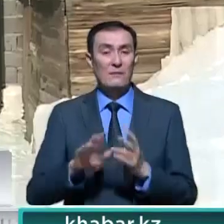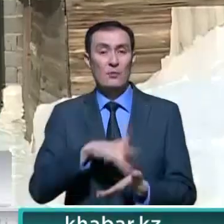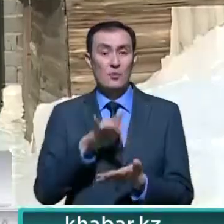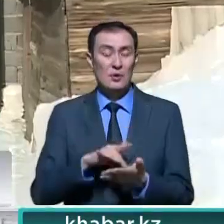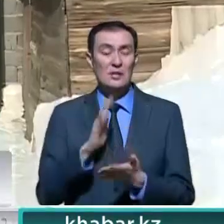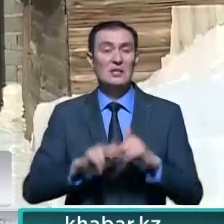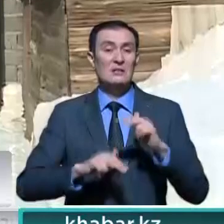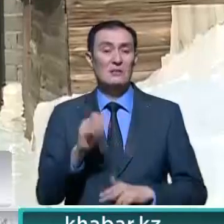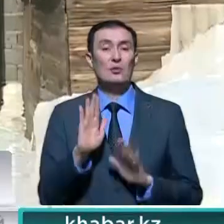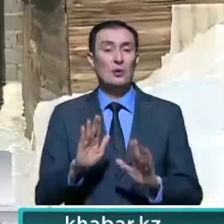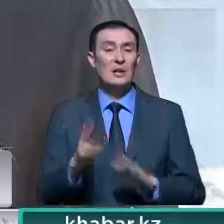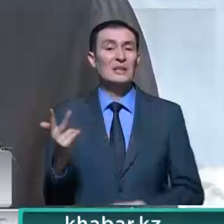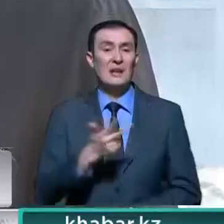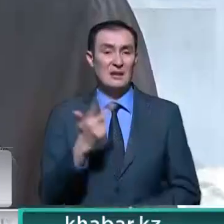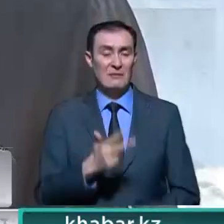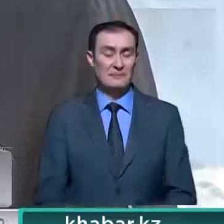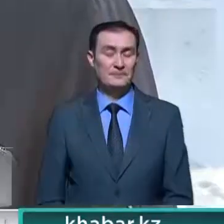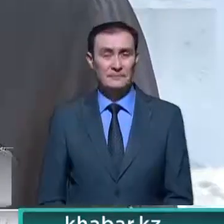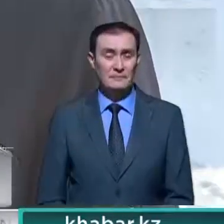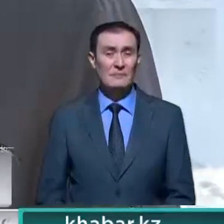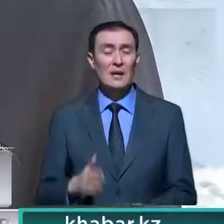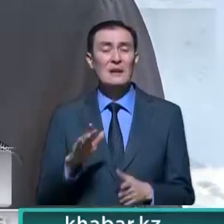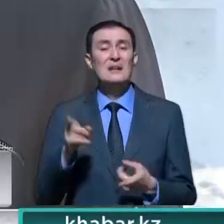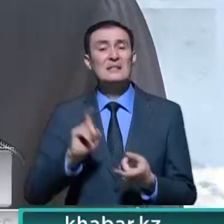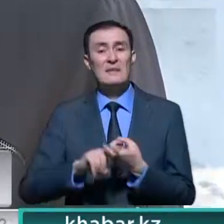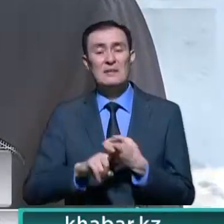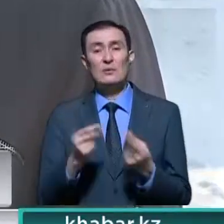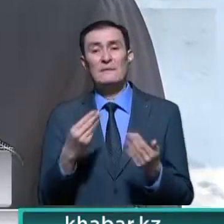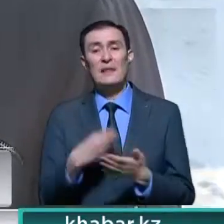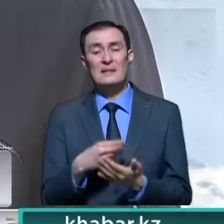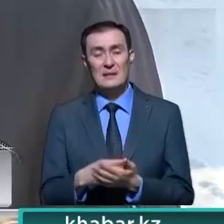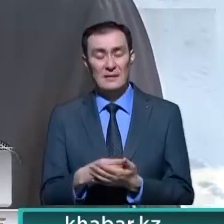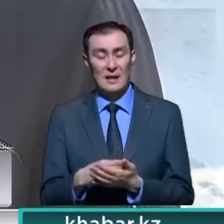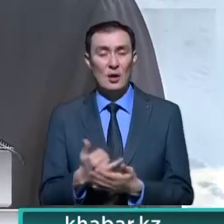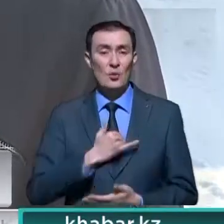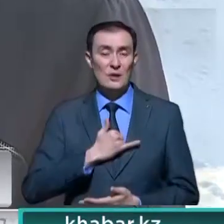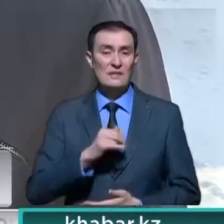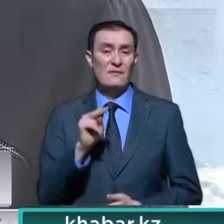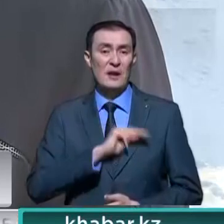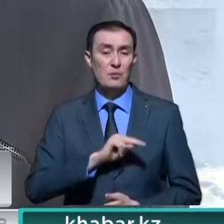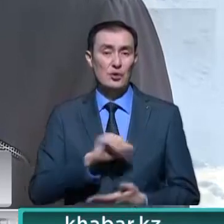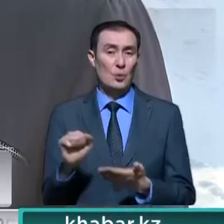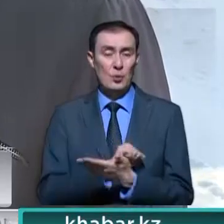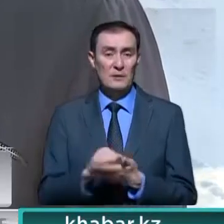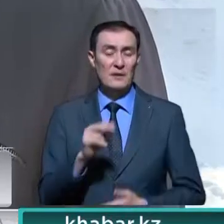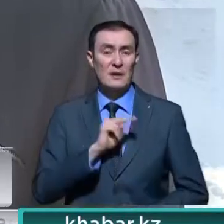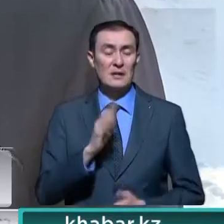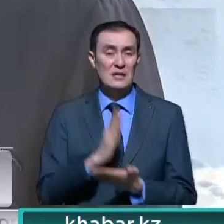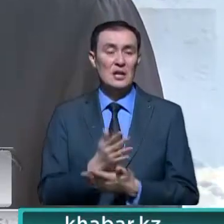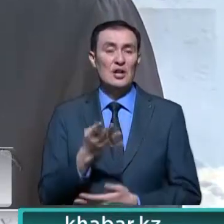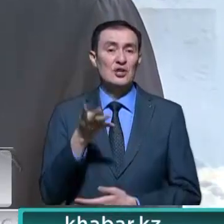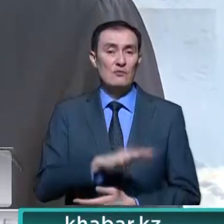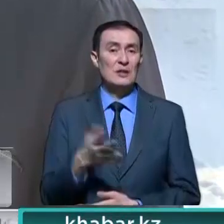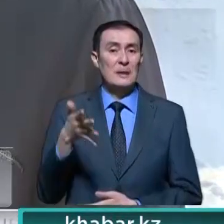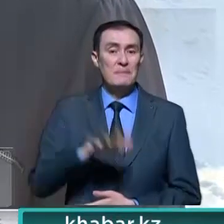на стадии строительства лишь третьего. Это по мере финансирования. В данный момент у нас в рабочей документации в работе